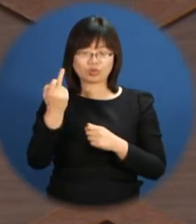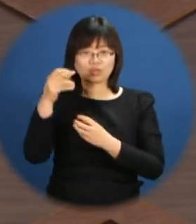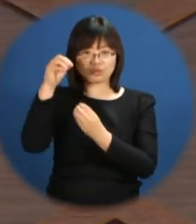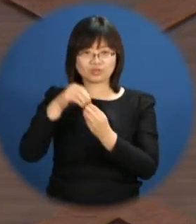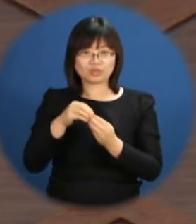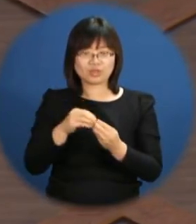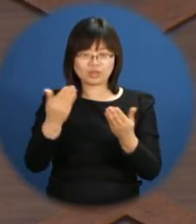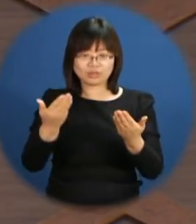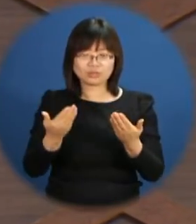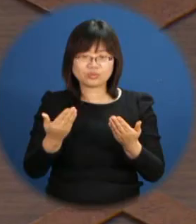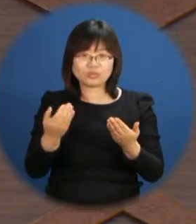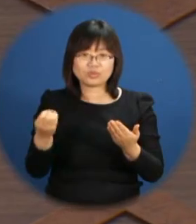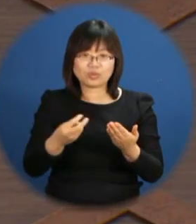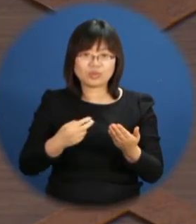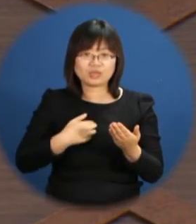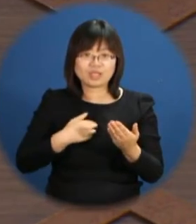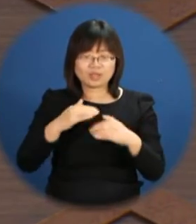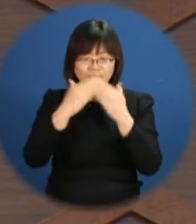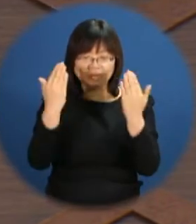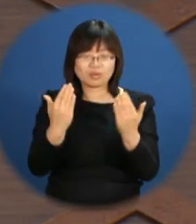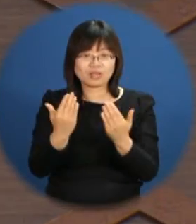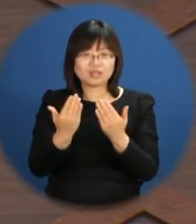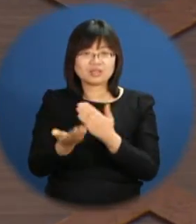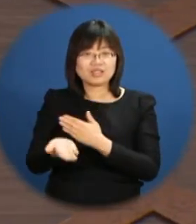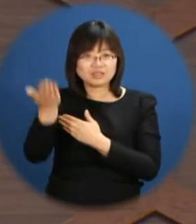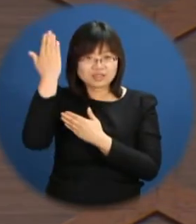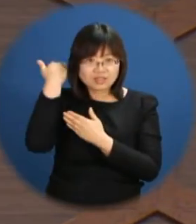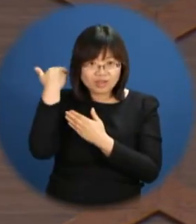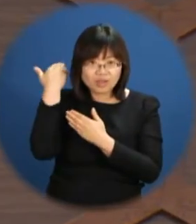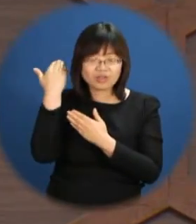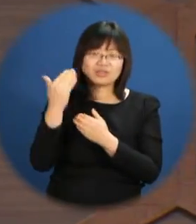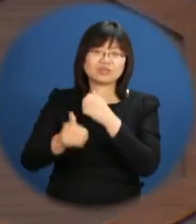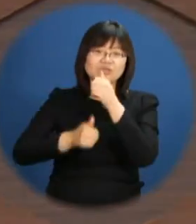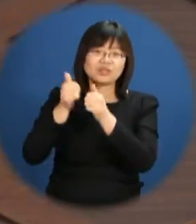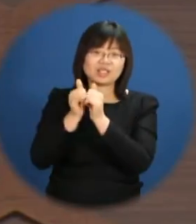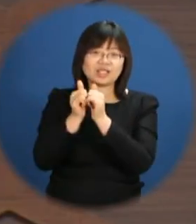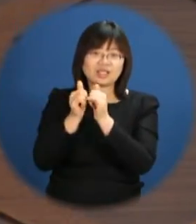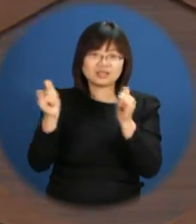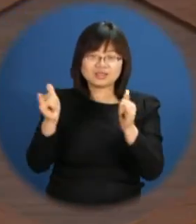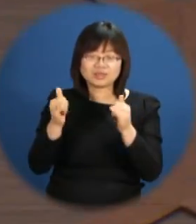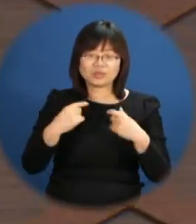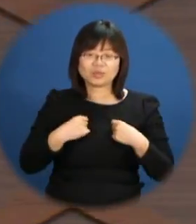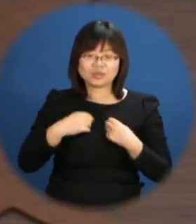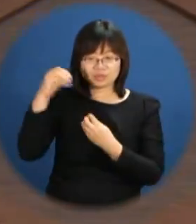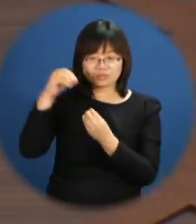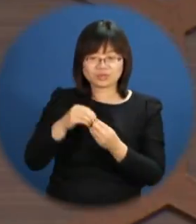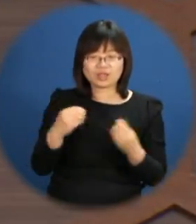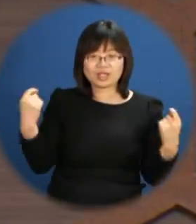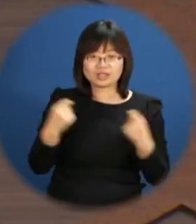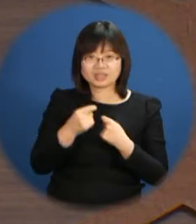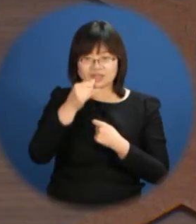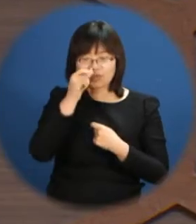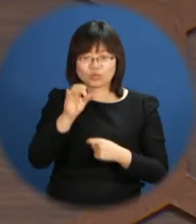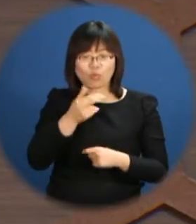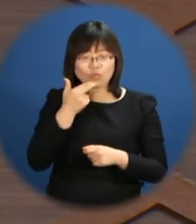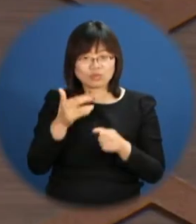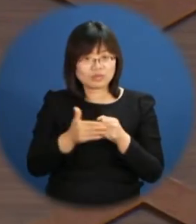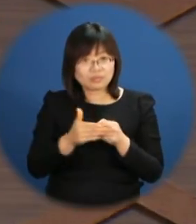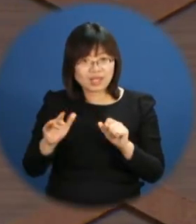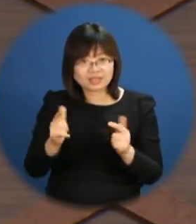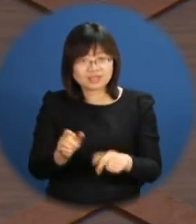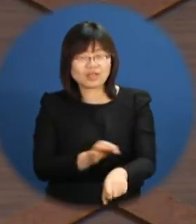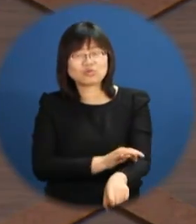물리 없는 정도가 아니라 자기 전 세대 옷을 그냥 불려 입고 다녔다고 해요 돈이 없어서 그런게 아니라